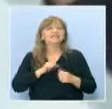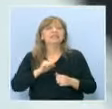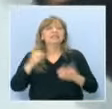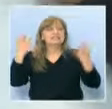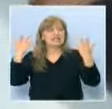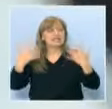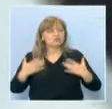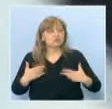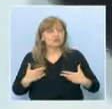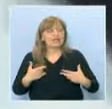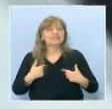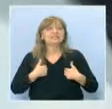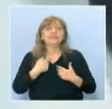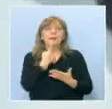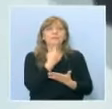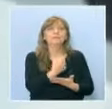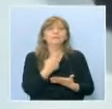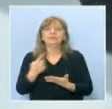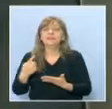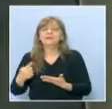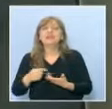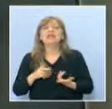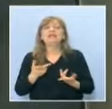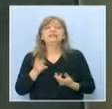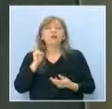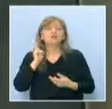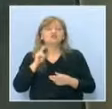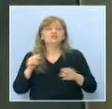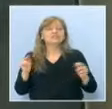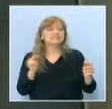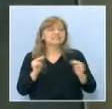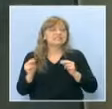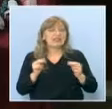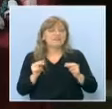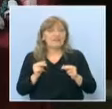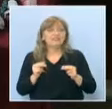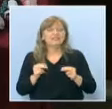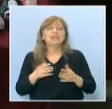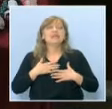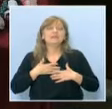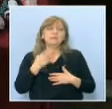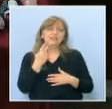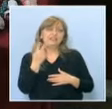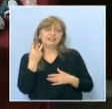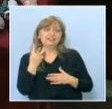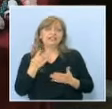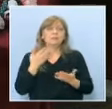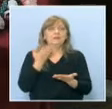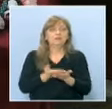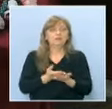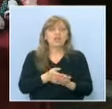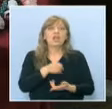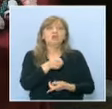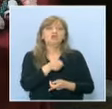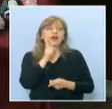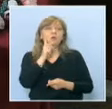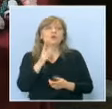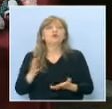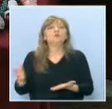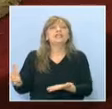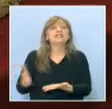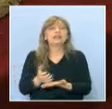резултатите от това допитване на педагогически съвет. Обикновено има 2-3 предложения и онова, което е събрало най-много